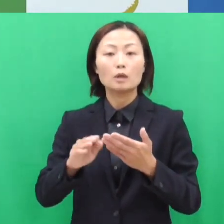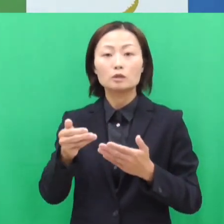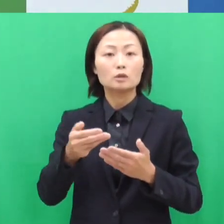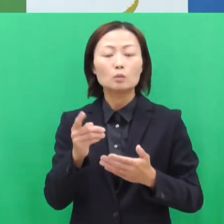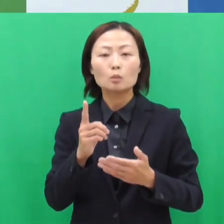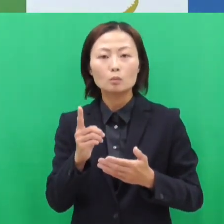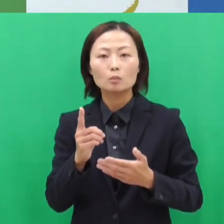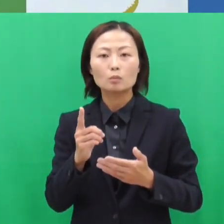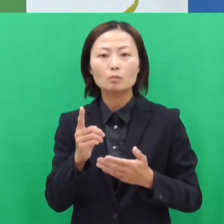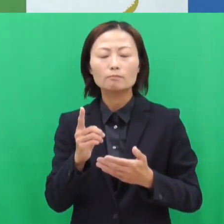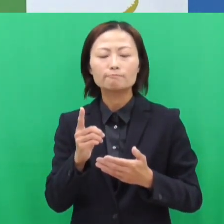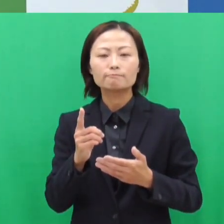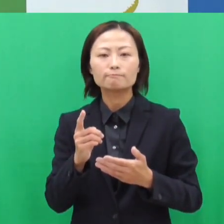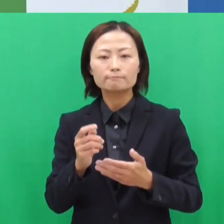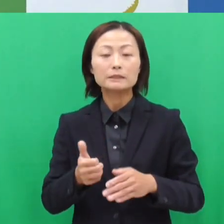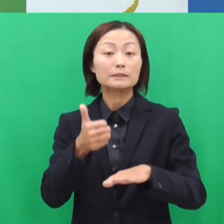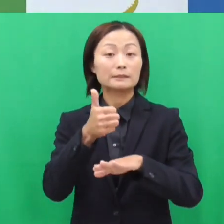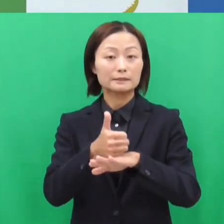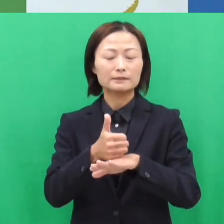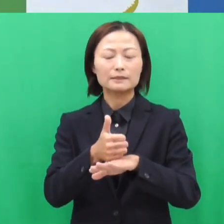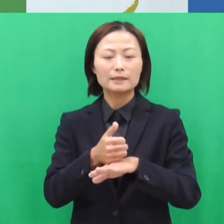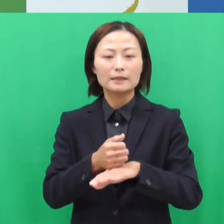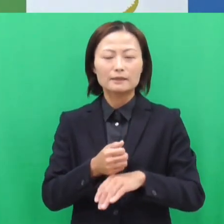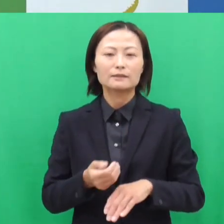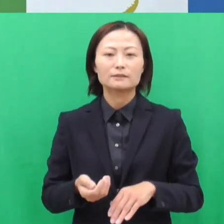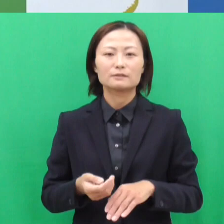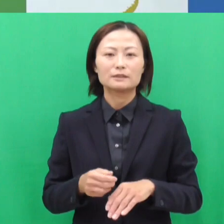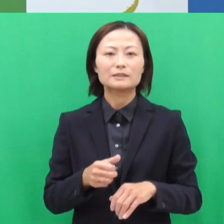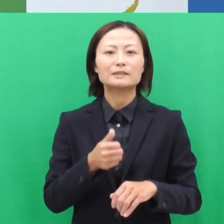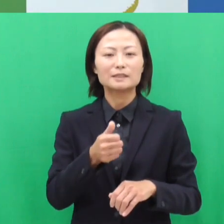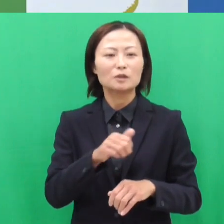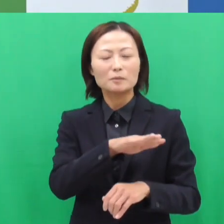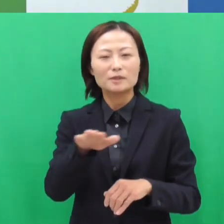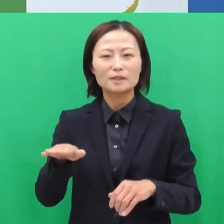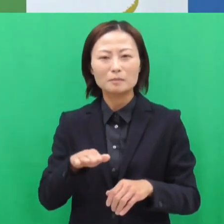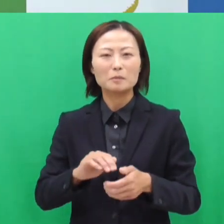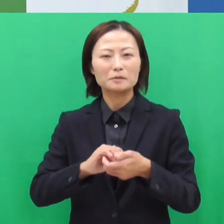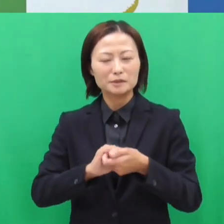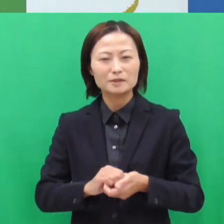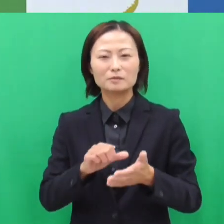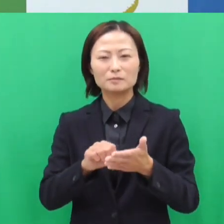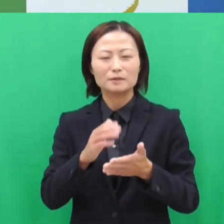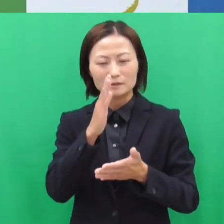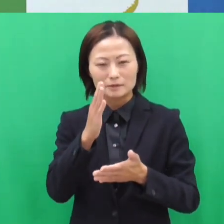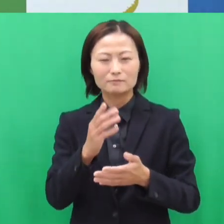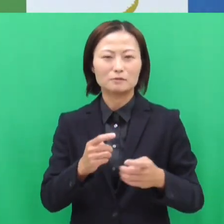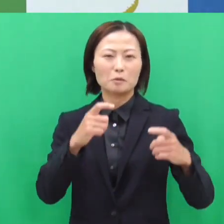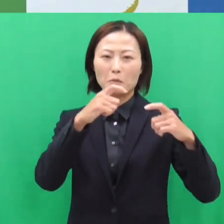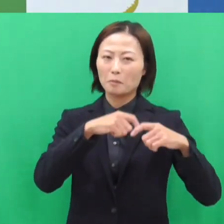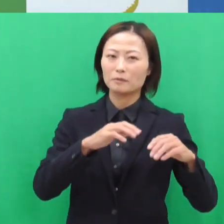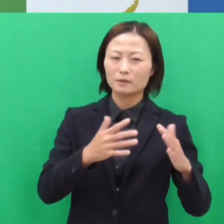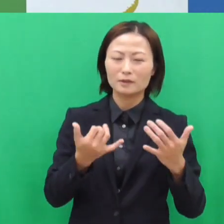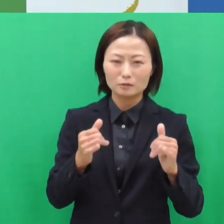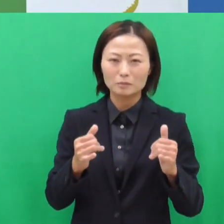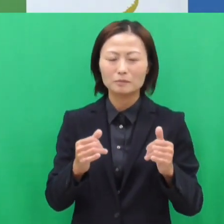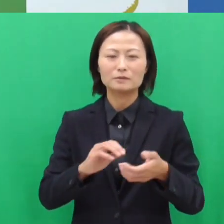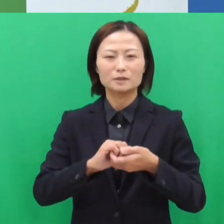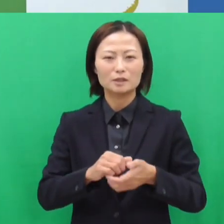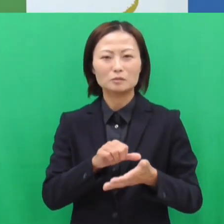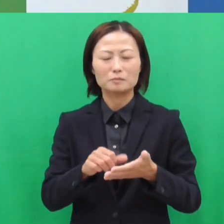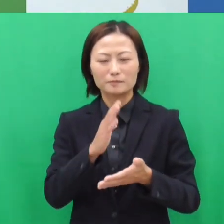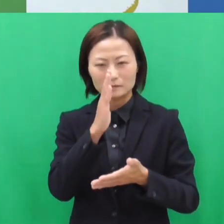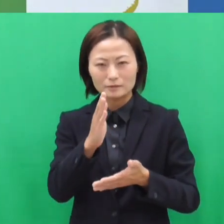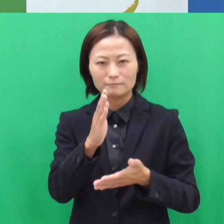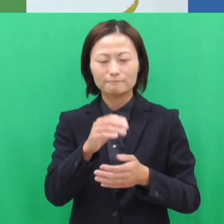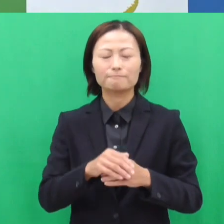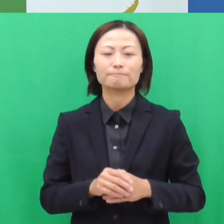次は記者の皆さんもやってほしいんですかお願いします彼女彼氏いない人はよろしくお願いしますよろしいでしょうか